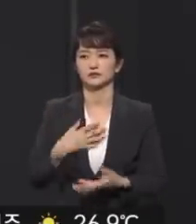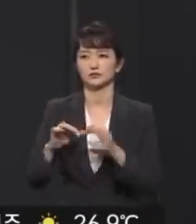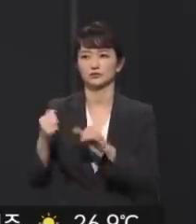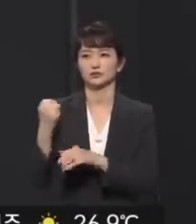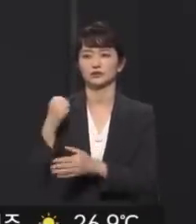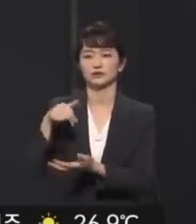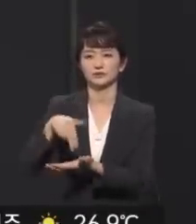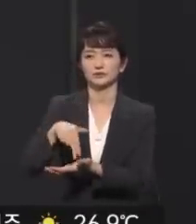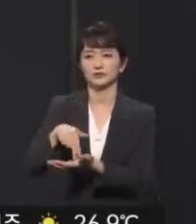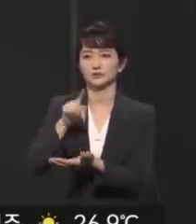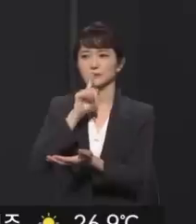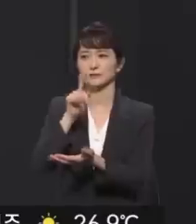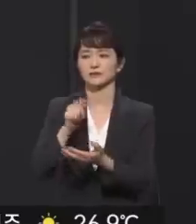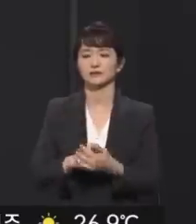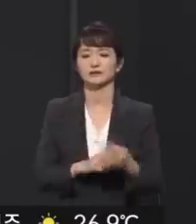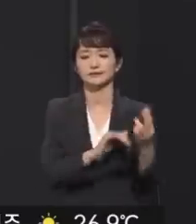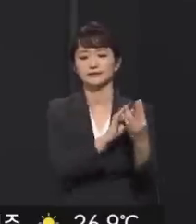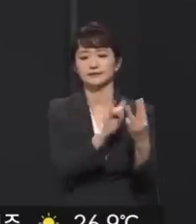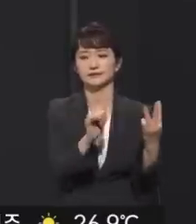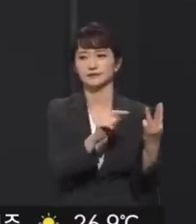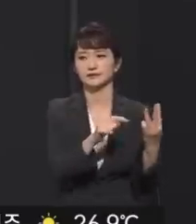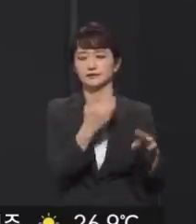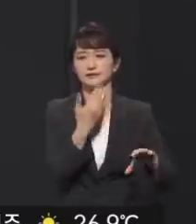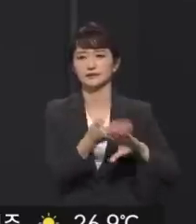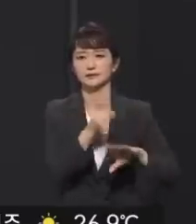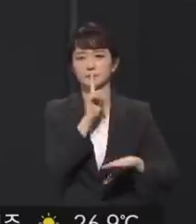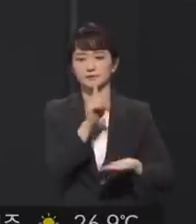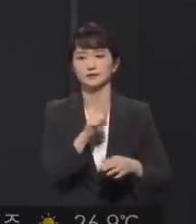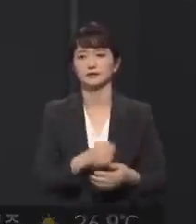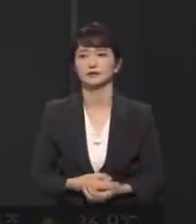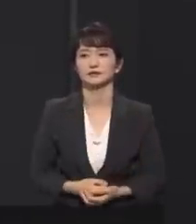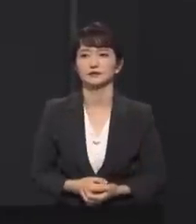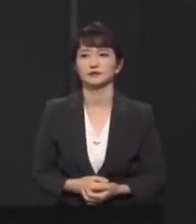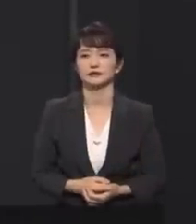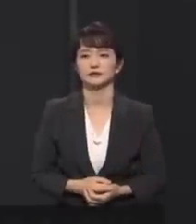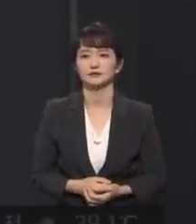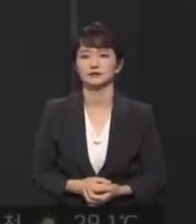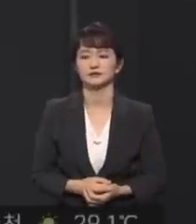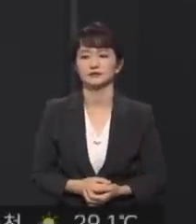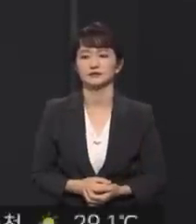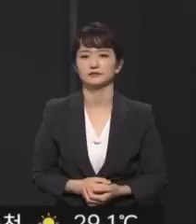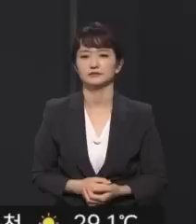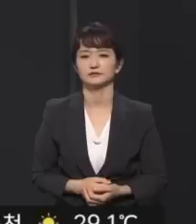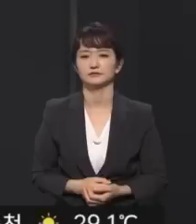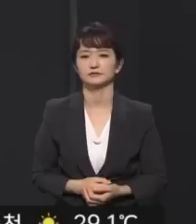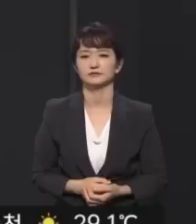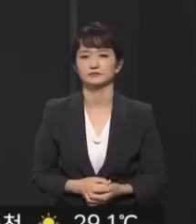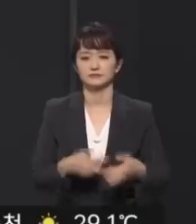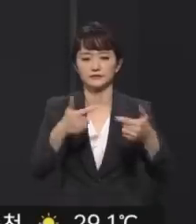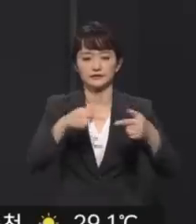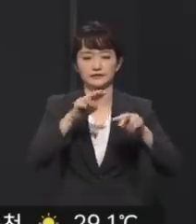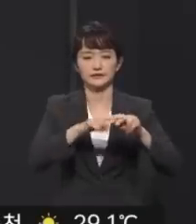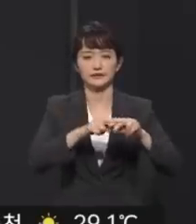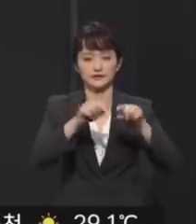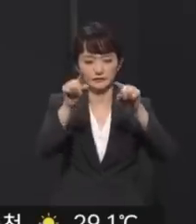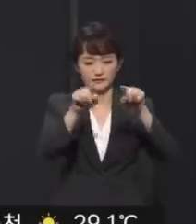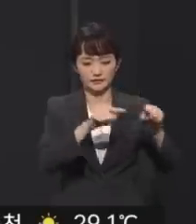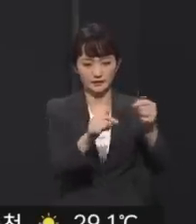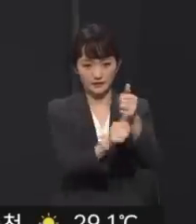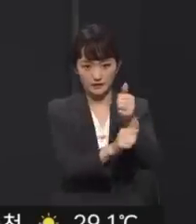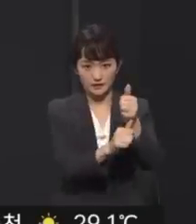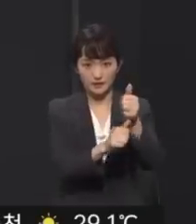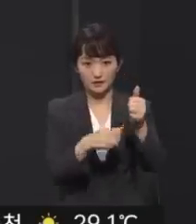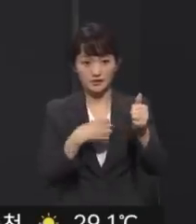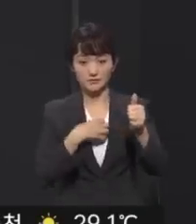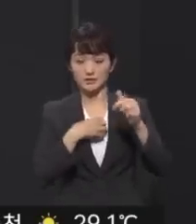얘기해야 될 것 이해 분이다 이제 다른 얘기를 하시니까 잘 보면요 그 상임 전국위원회 에서 비상 사회라고